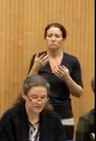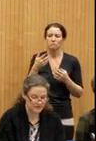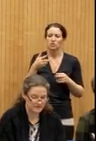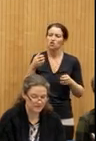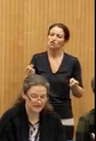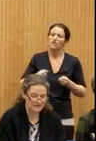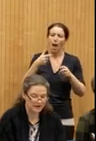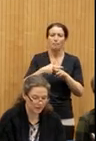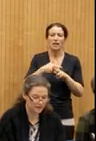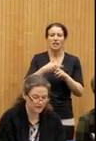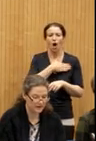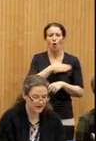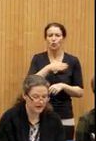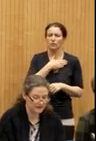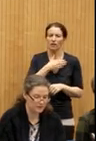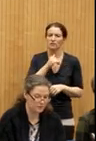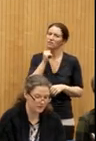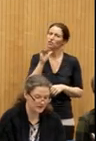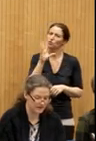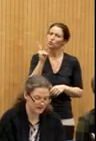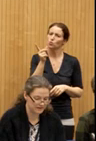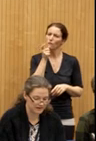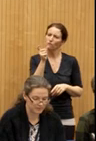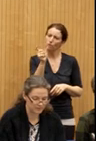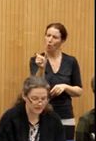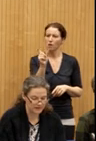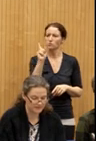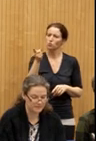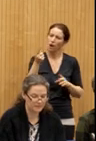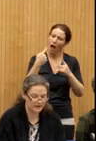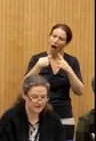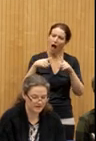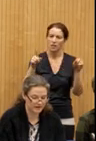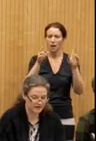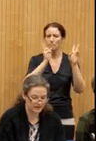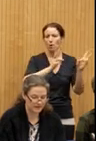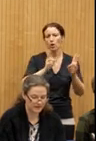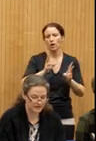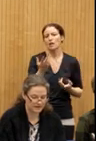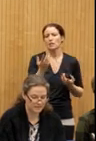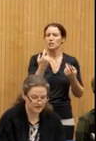daher sollte es vielleicht auch andere Möglichkeiten geben, Hilfen